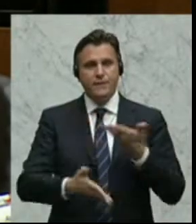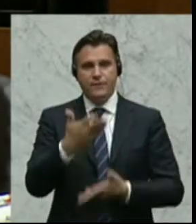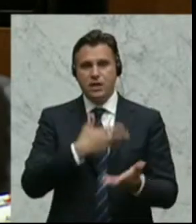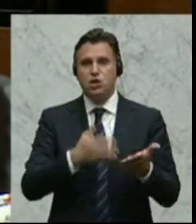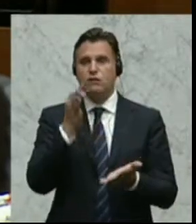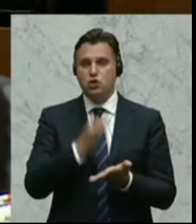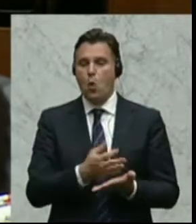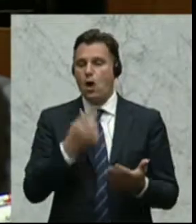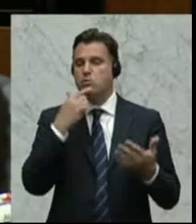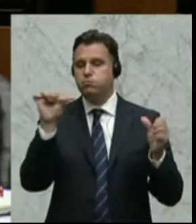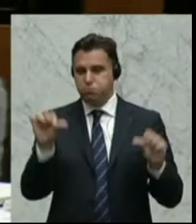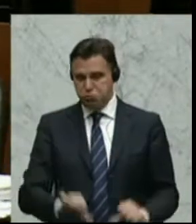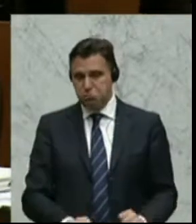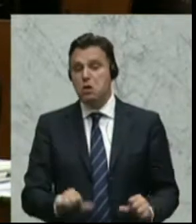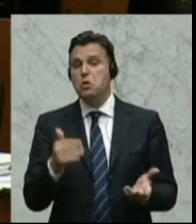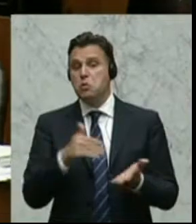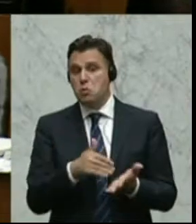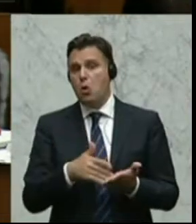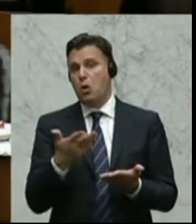sind Vermögensteuern.